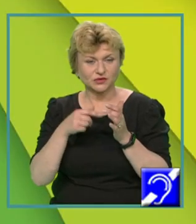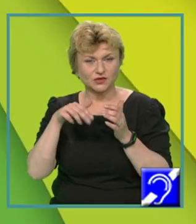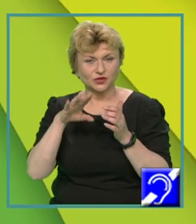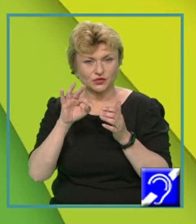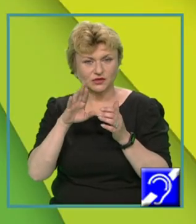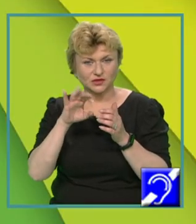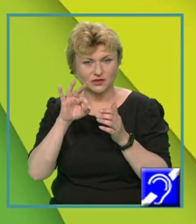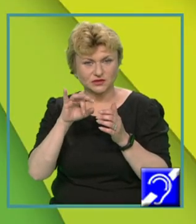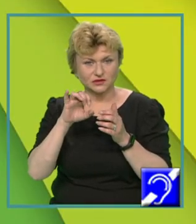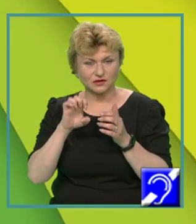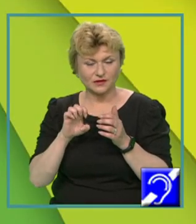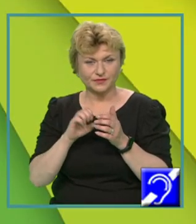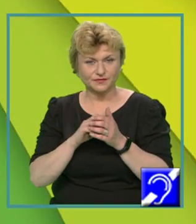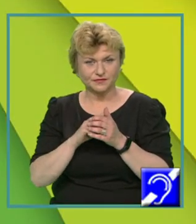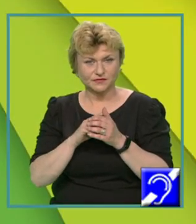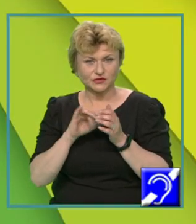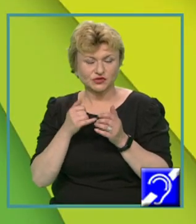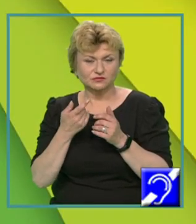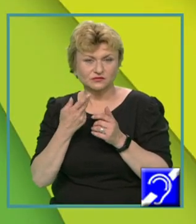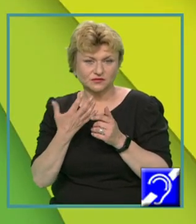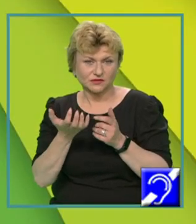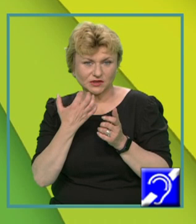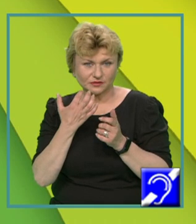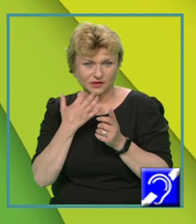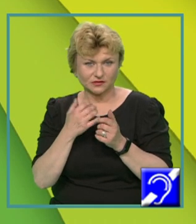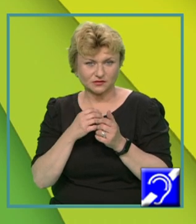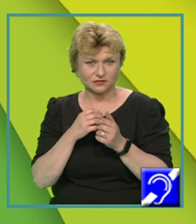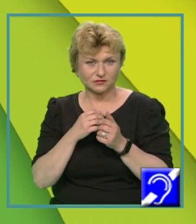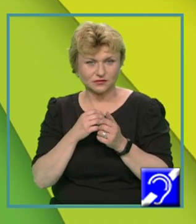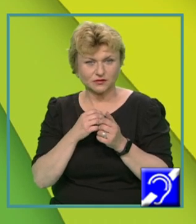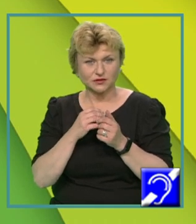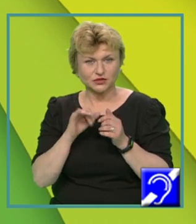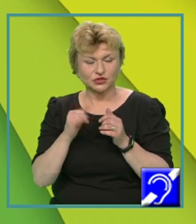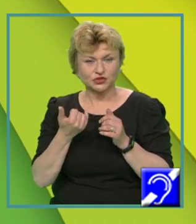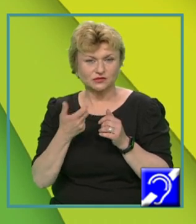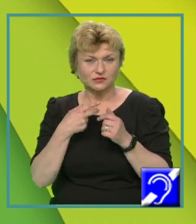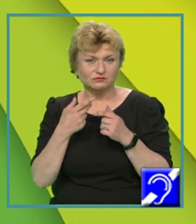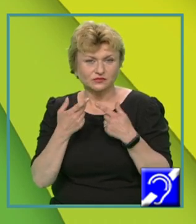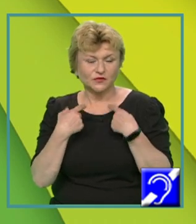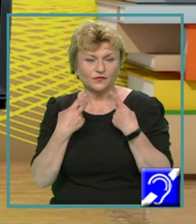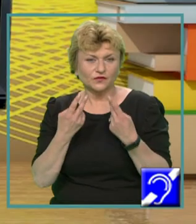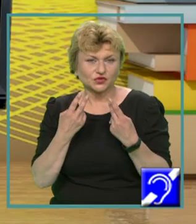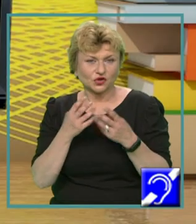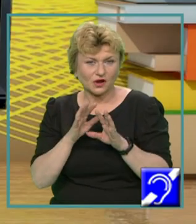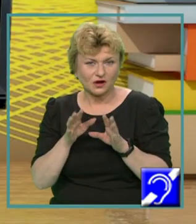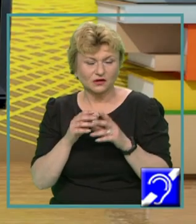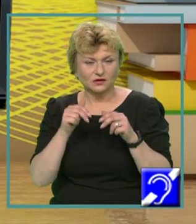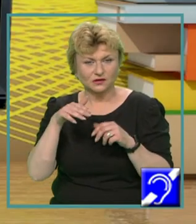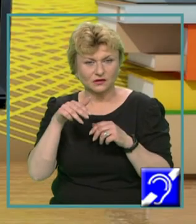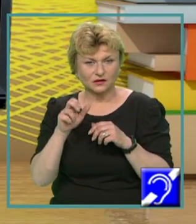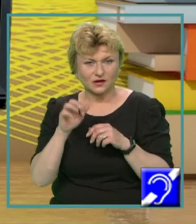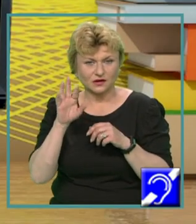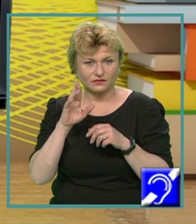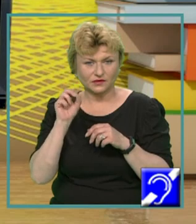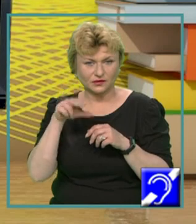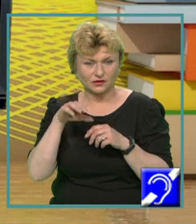ales circulatorul și respiratorul, iar rinichii au ca unitate structurală și funcțională nefronul. Funcțiile de nutriție sunt